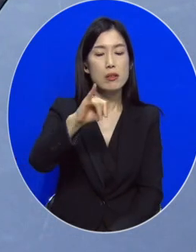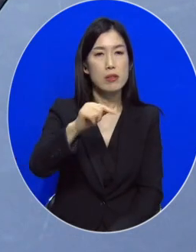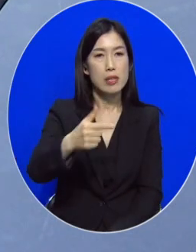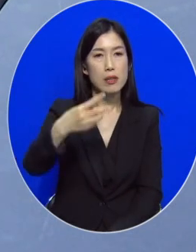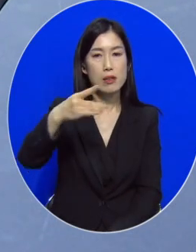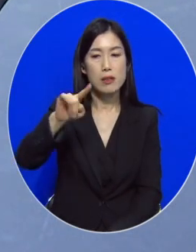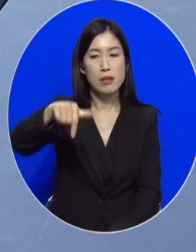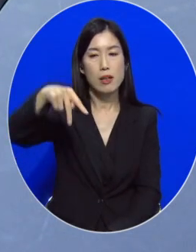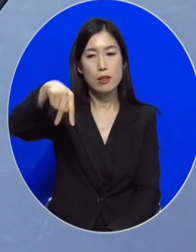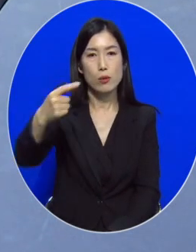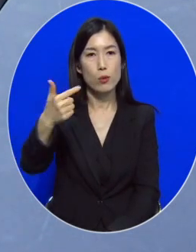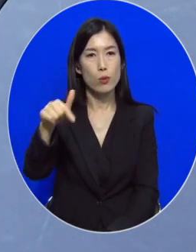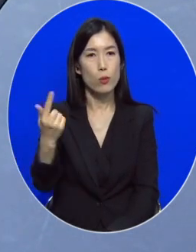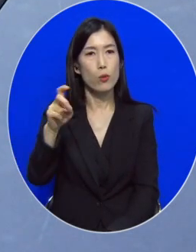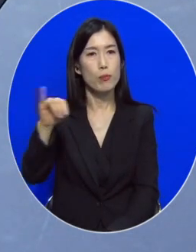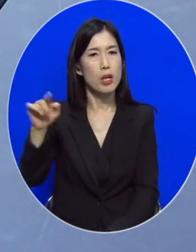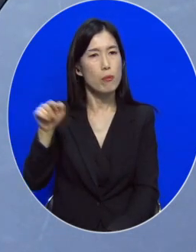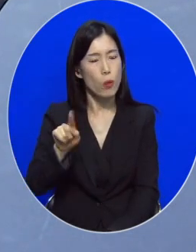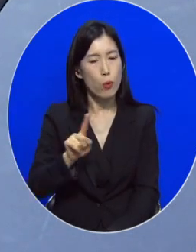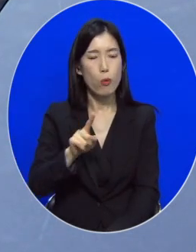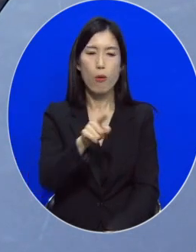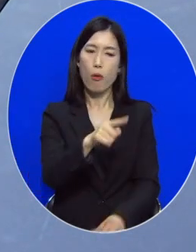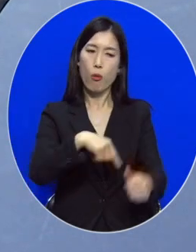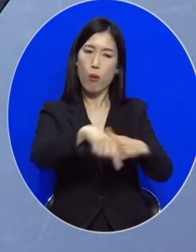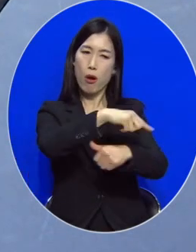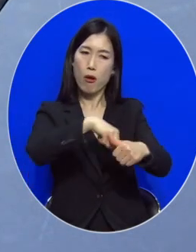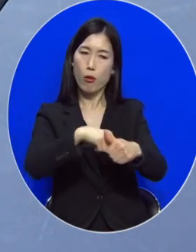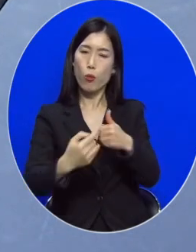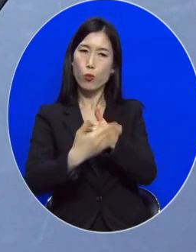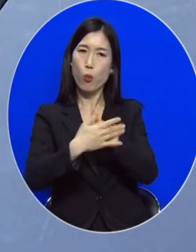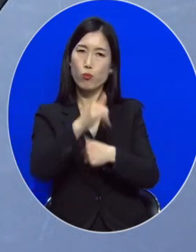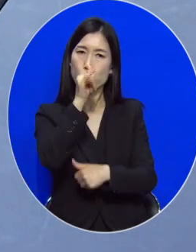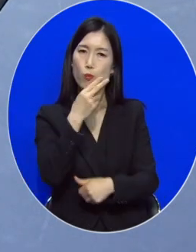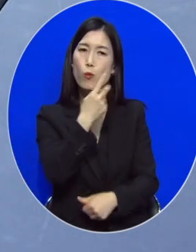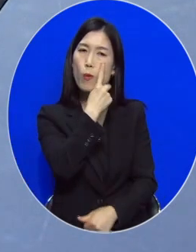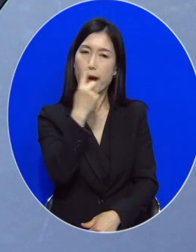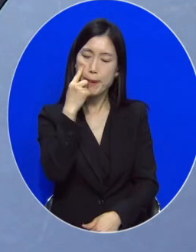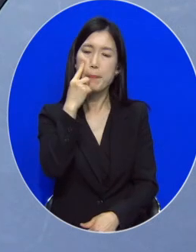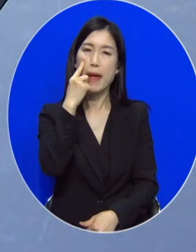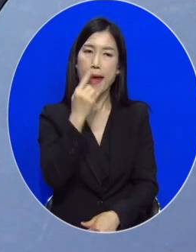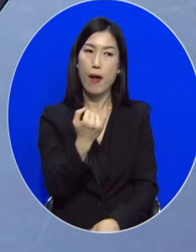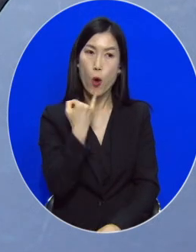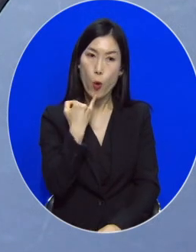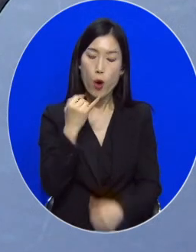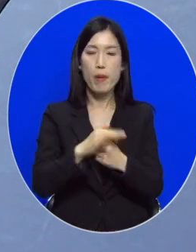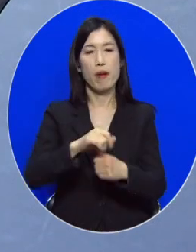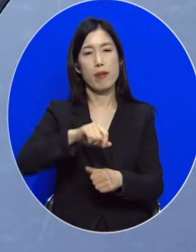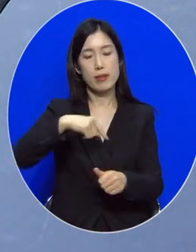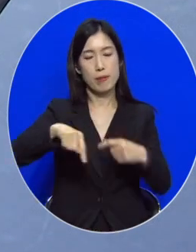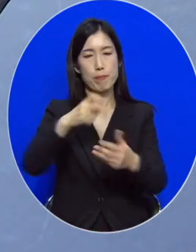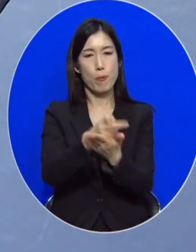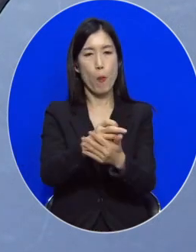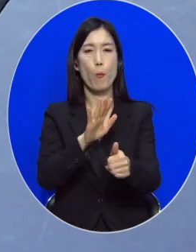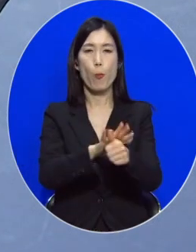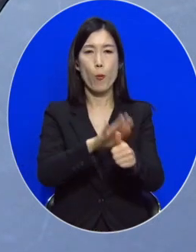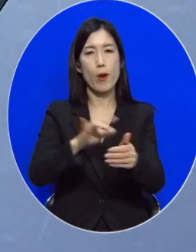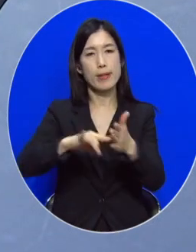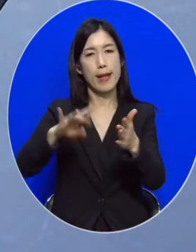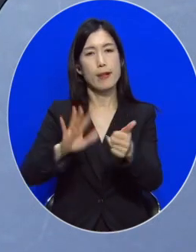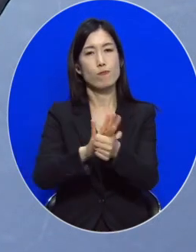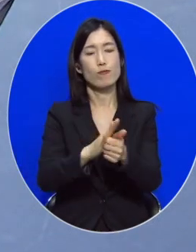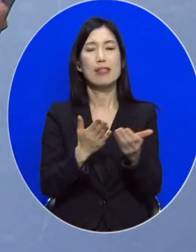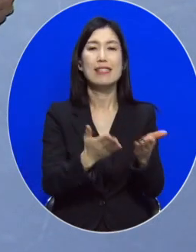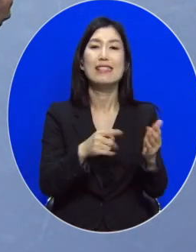어떤 산업 활동이 환경에 도움이 되는지를 판단해서 정책적인 지원과 세제 혜택을 주는 제도를 말하는데